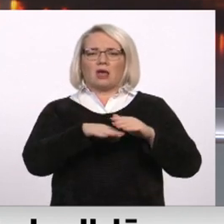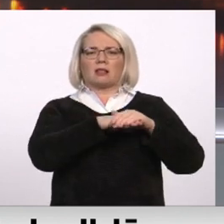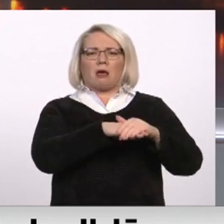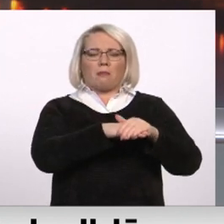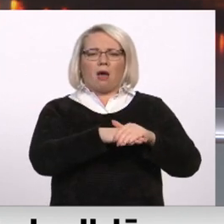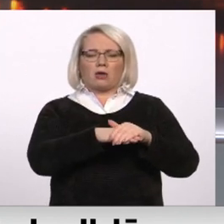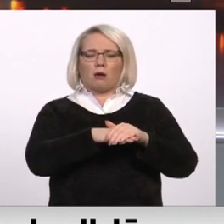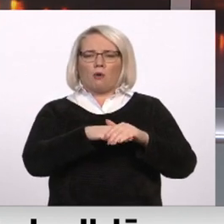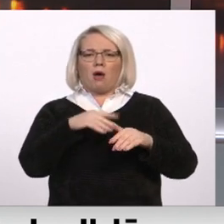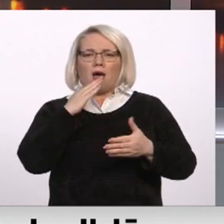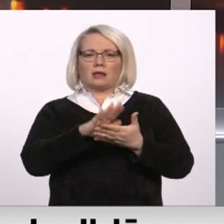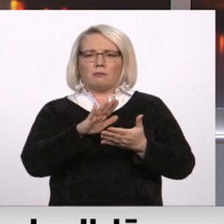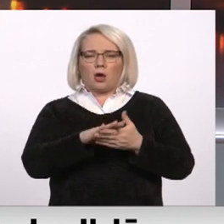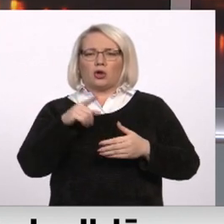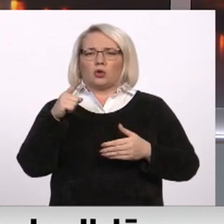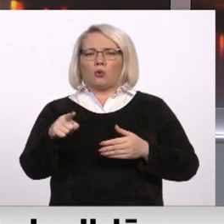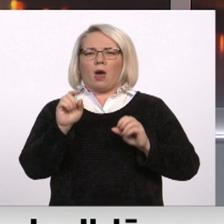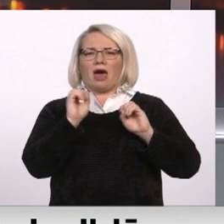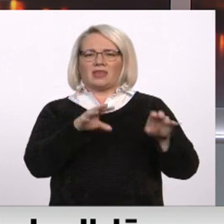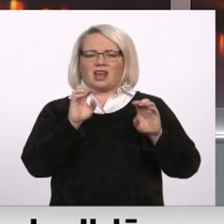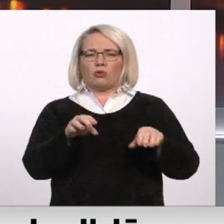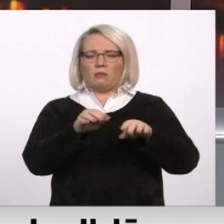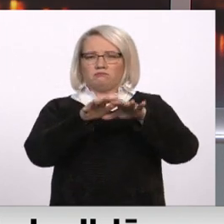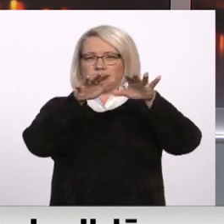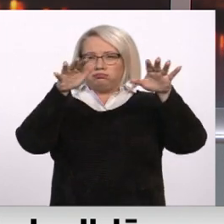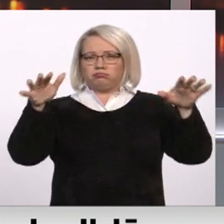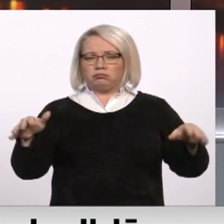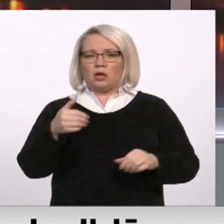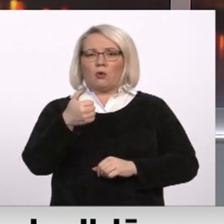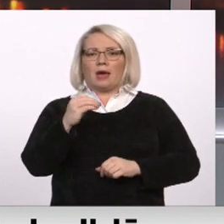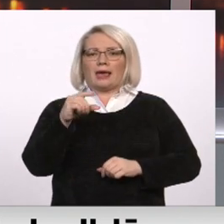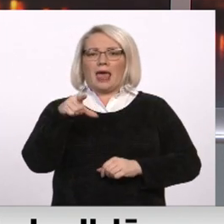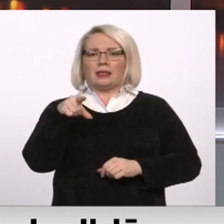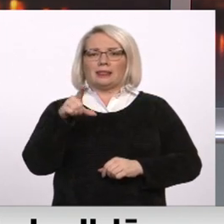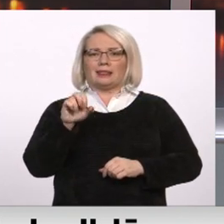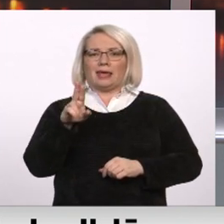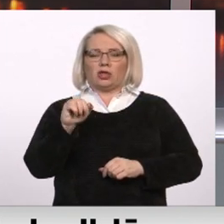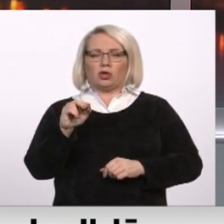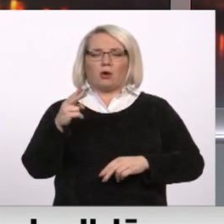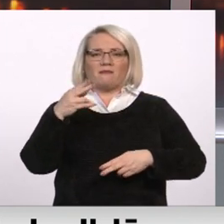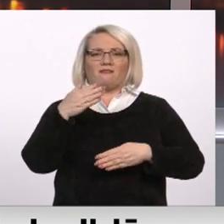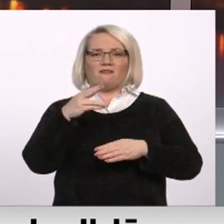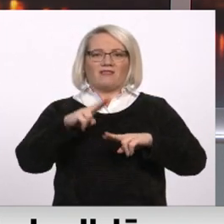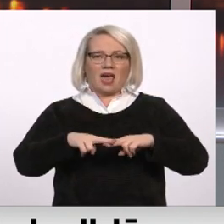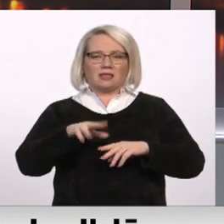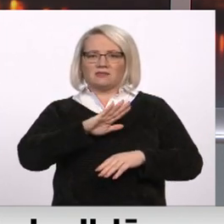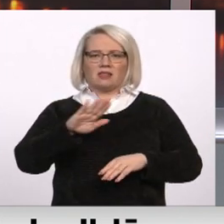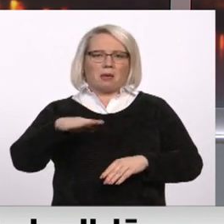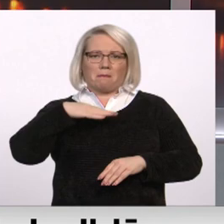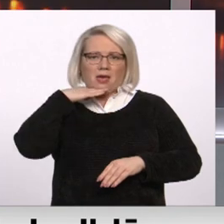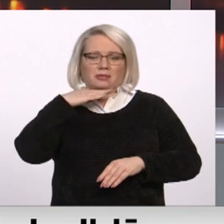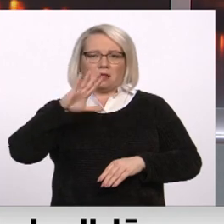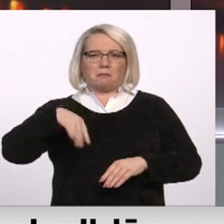lielie poligoni strauji piepildās, piemēram, Getliņa poligonā, vietas varētu vairs nebūt jau pēc aptuveni 5 gadiem. Plašāk stāsta